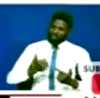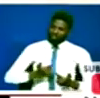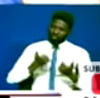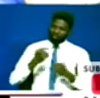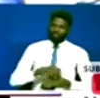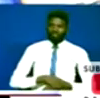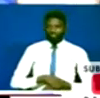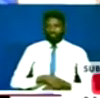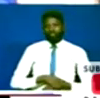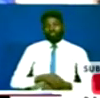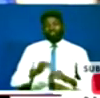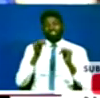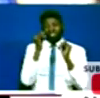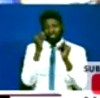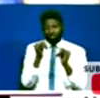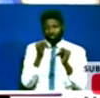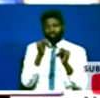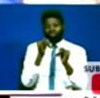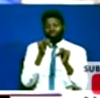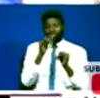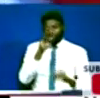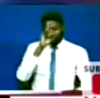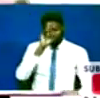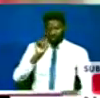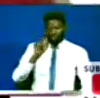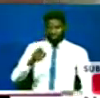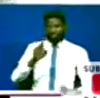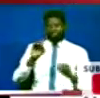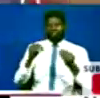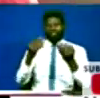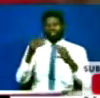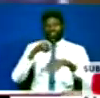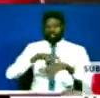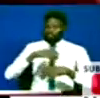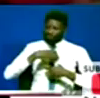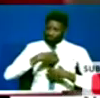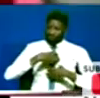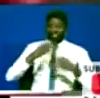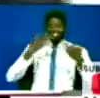Maafisa hao wapya watapatiwa muda wa kupumzika kabla ya kutumwa kuhudumu katika maeneo mbalimbali.